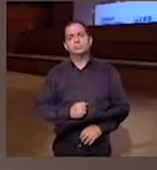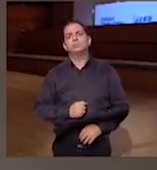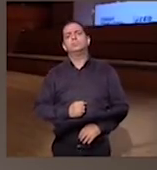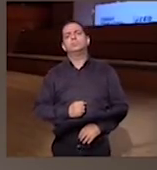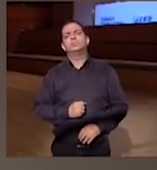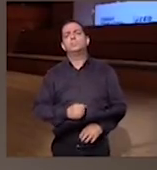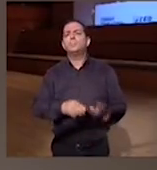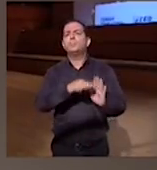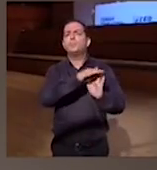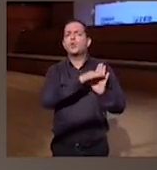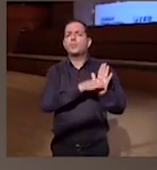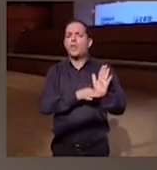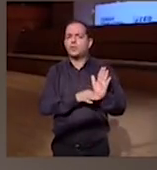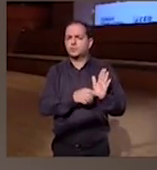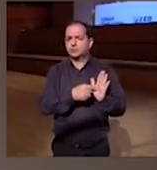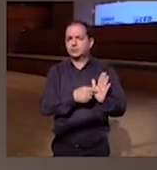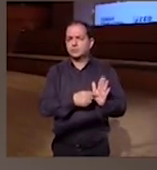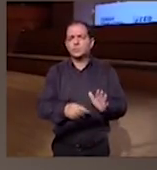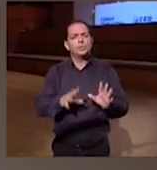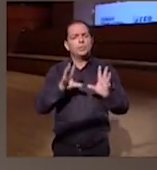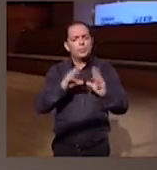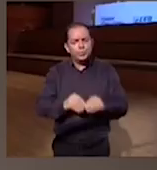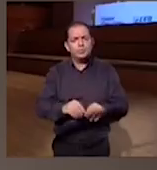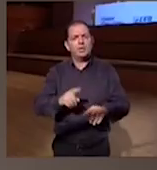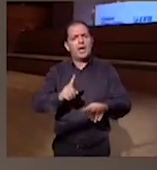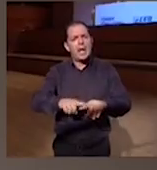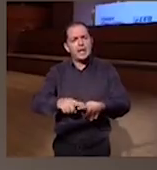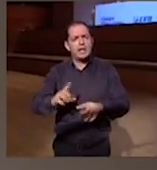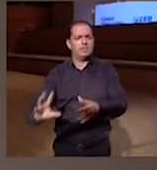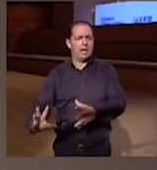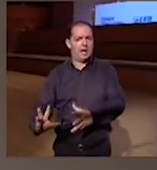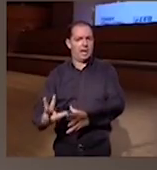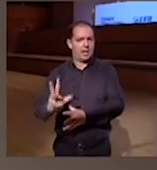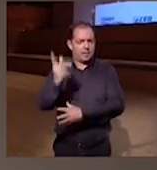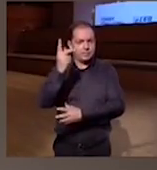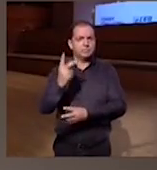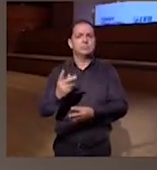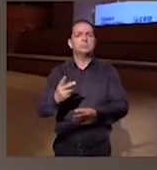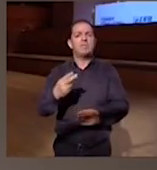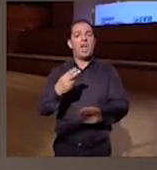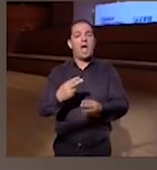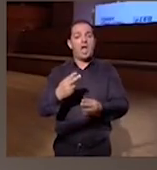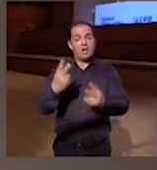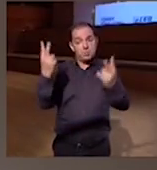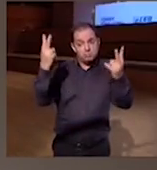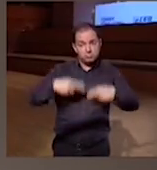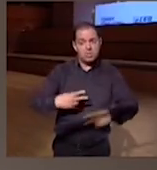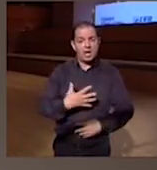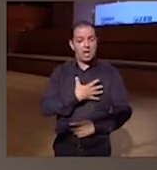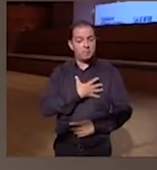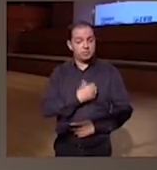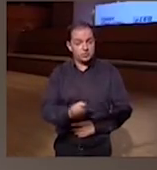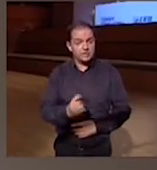για την διατήρηση της πορείας ανάκαμψης και της αξιοπιστίας είναι